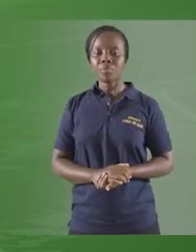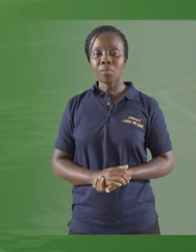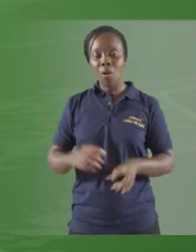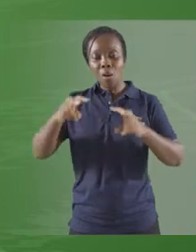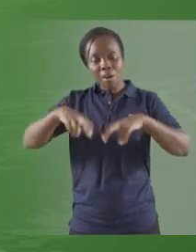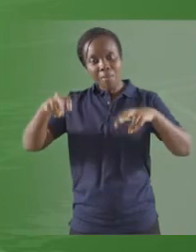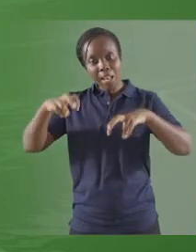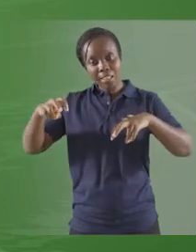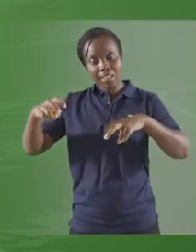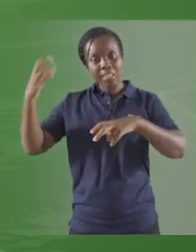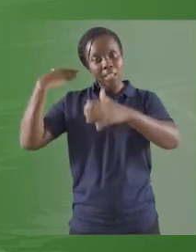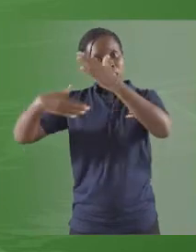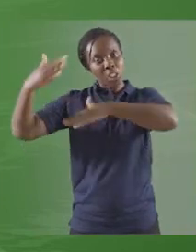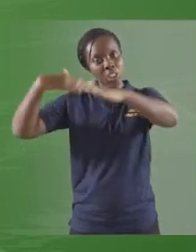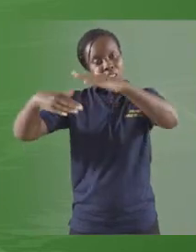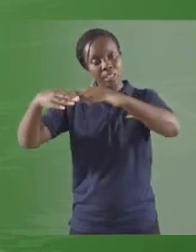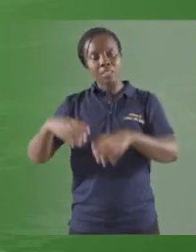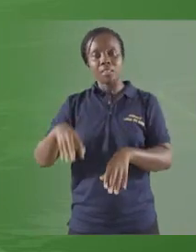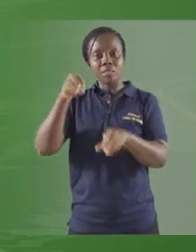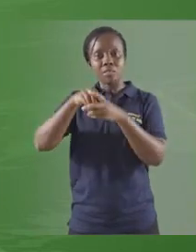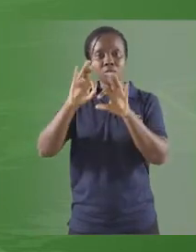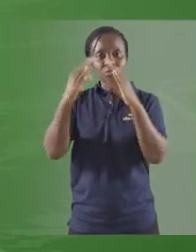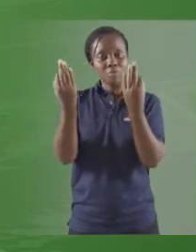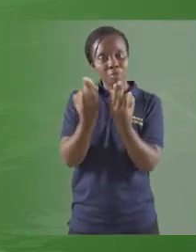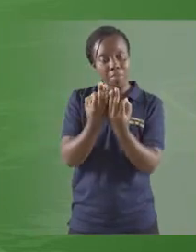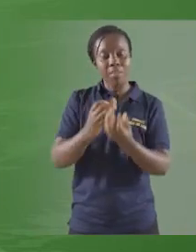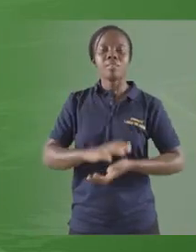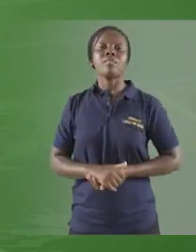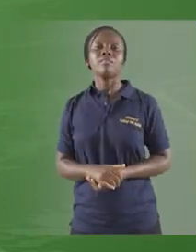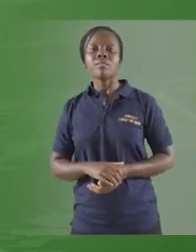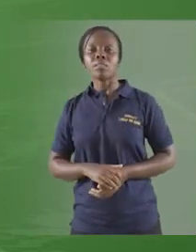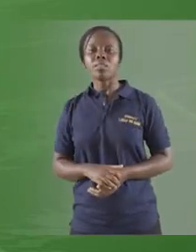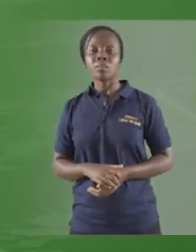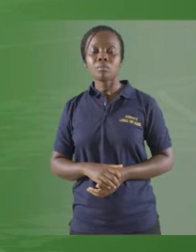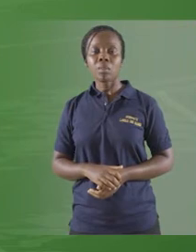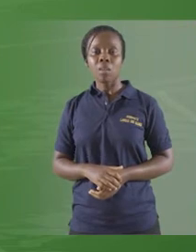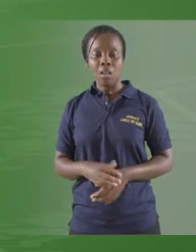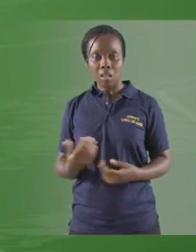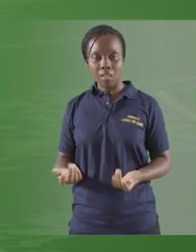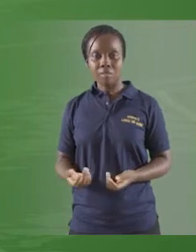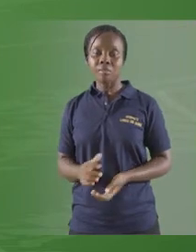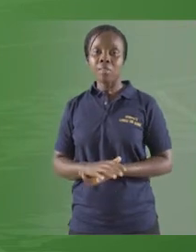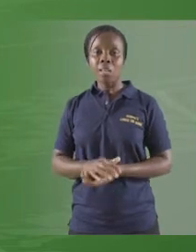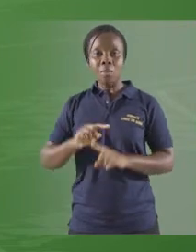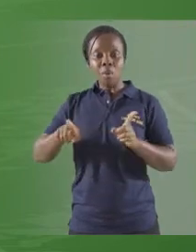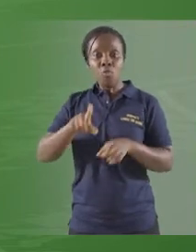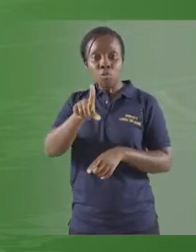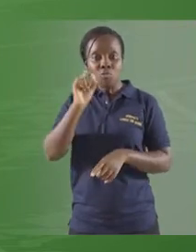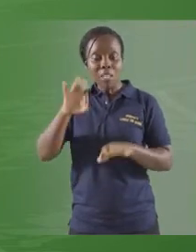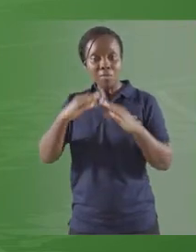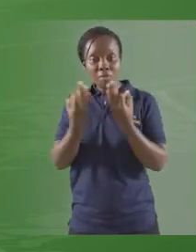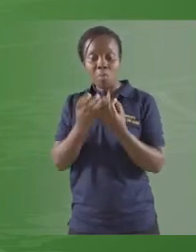donc est réalisée au sein d'une famille dont certains membres sont atteints de cette anomalie.